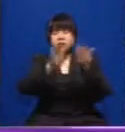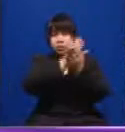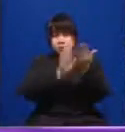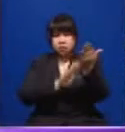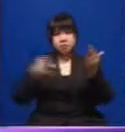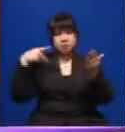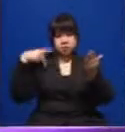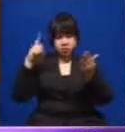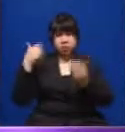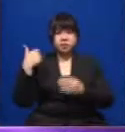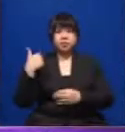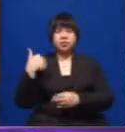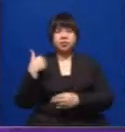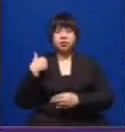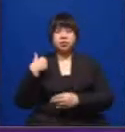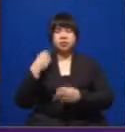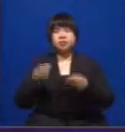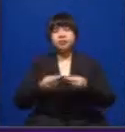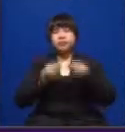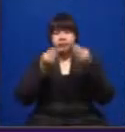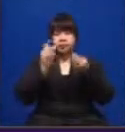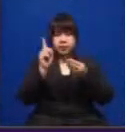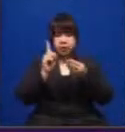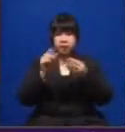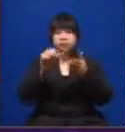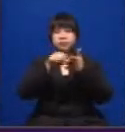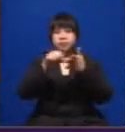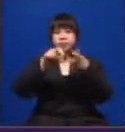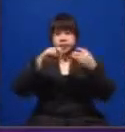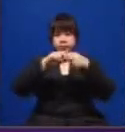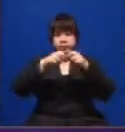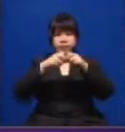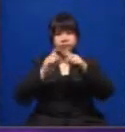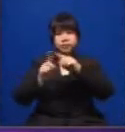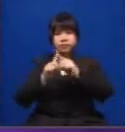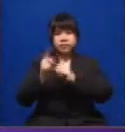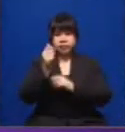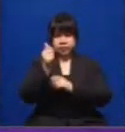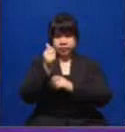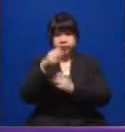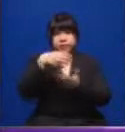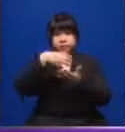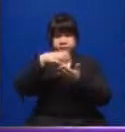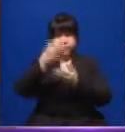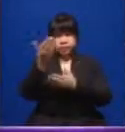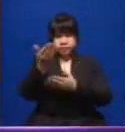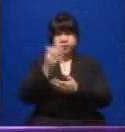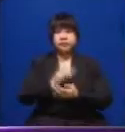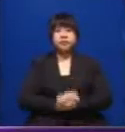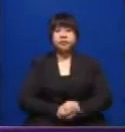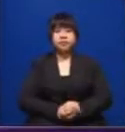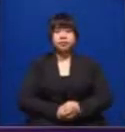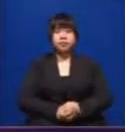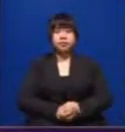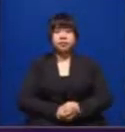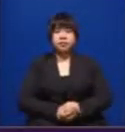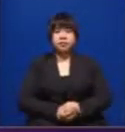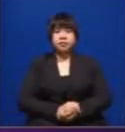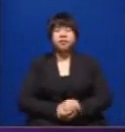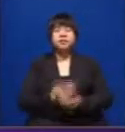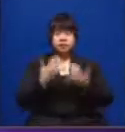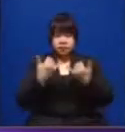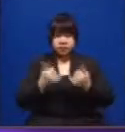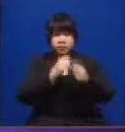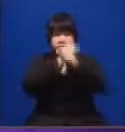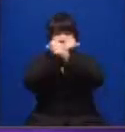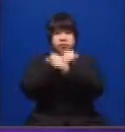เป็นหลักด้วยนะคะเพื่อนำพาประเทศให้พบทางออกจากวิกฤตทางการเมืองได้ติดตามได้จากรายงานค่ะให้ปกป้อง